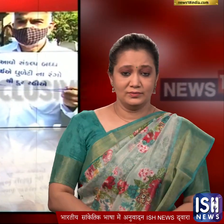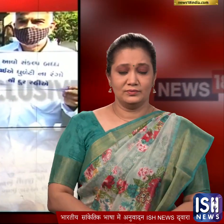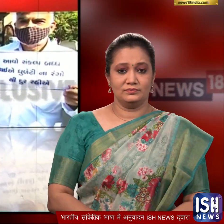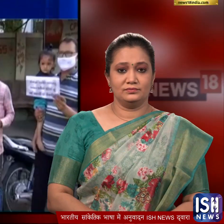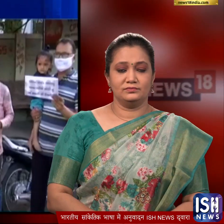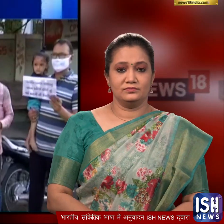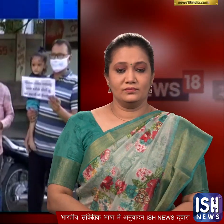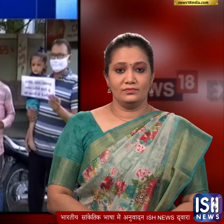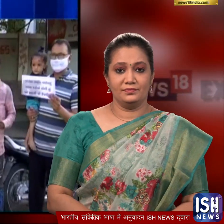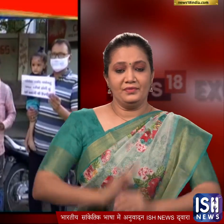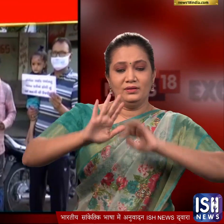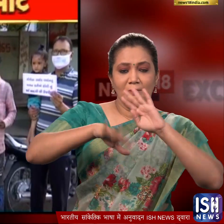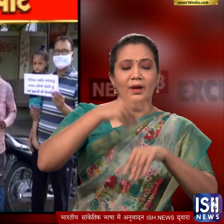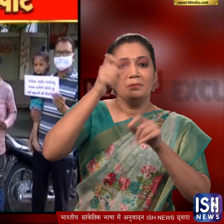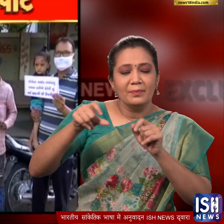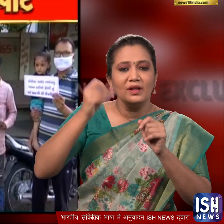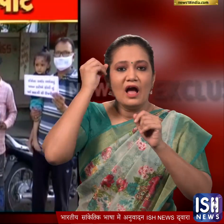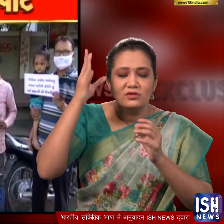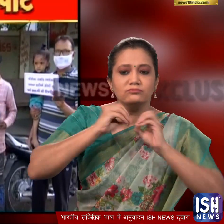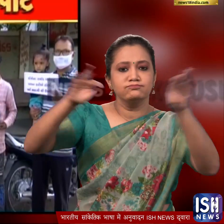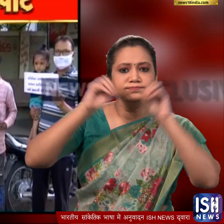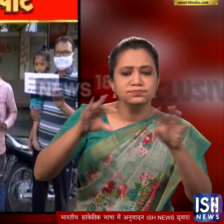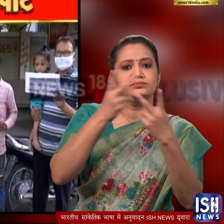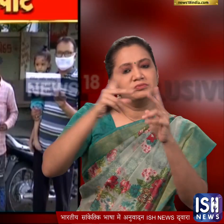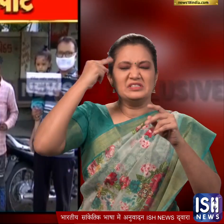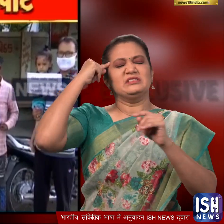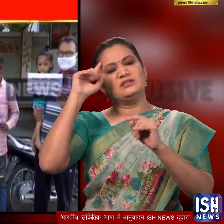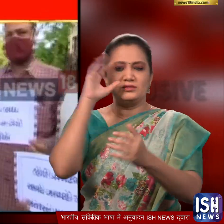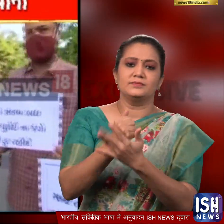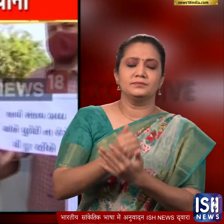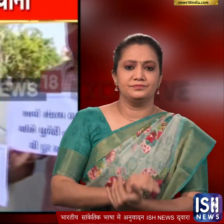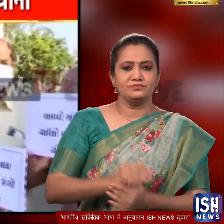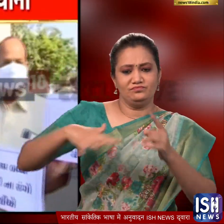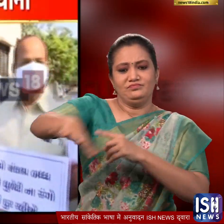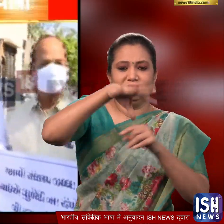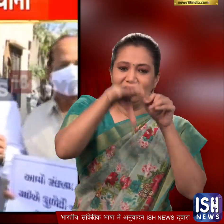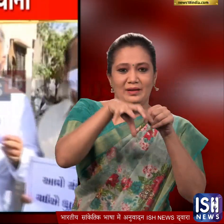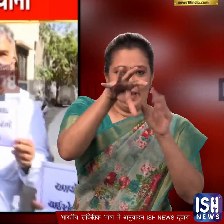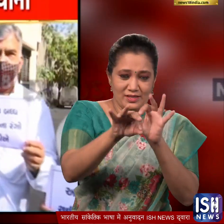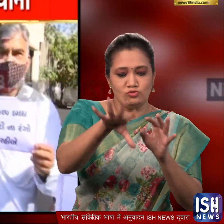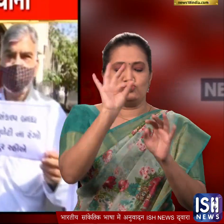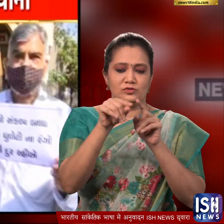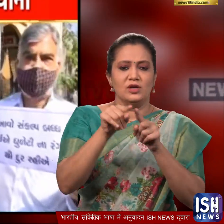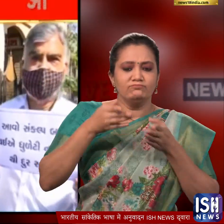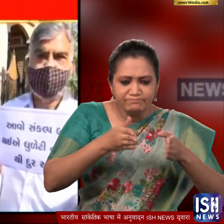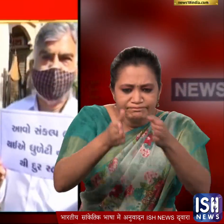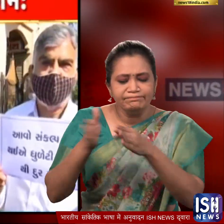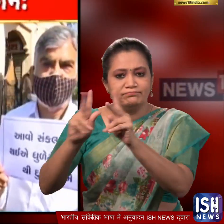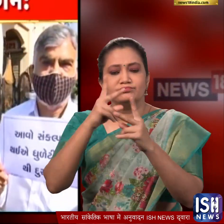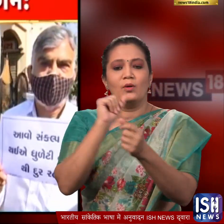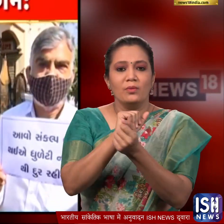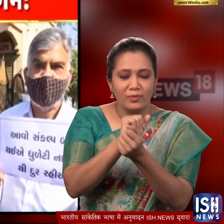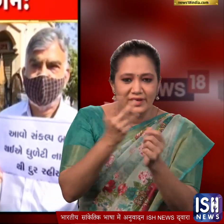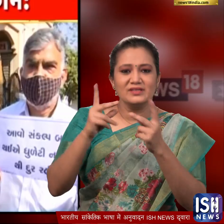है, जिसके बाद इन लोगों ने समाज में जागरूकता फैलाने का फैसला लिया। इसके लिए एक इलाके को चुना गया जिसकी कई गलियों में